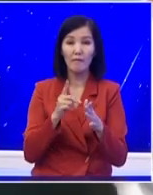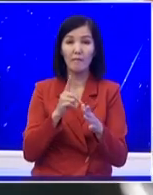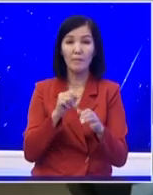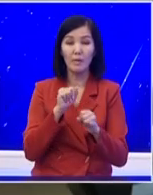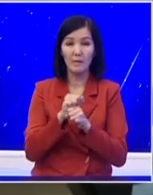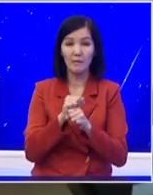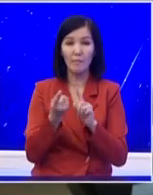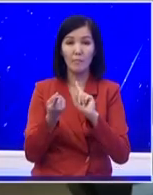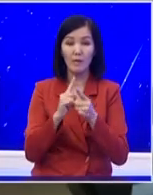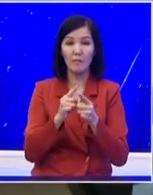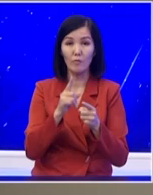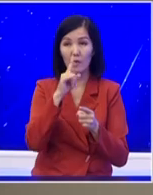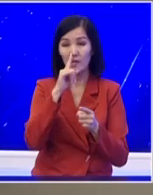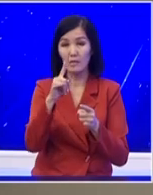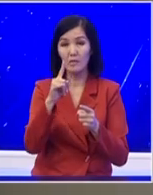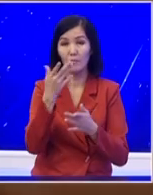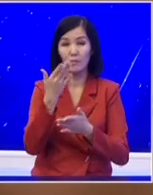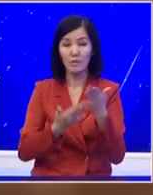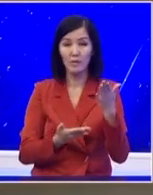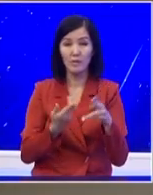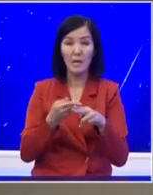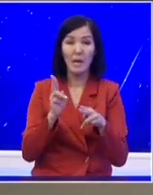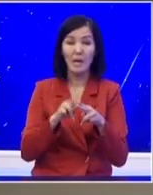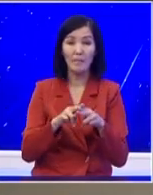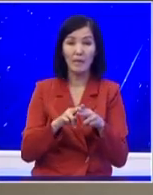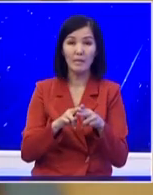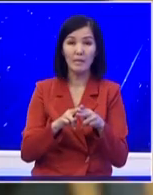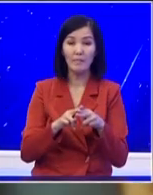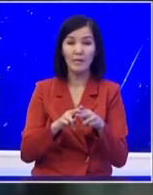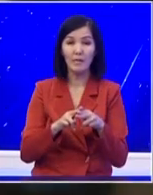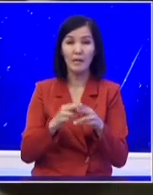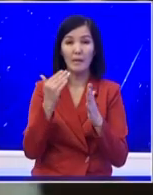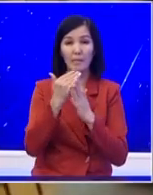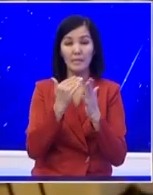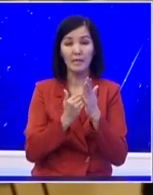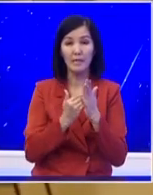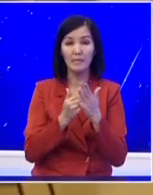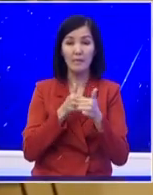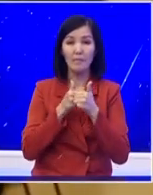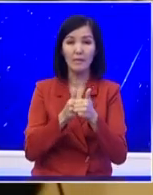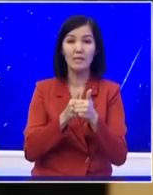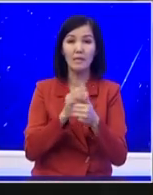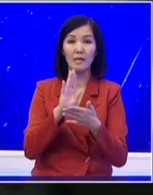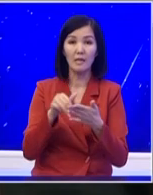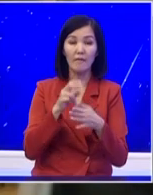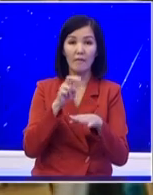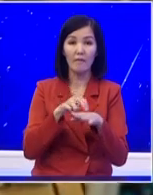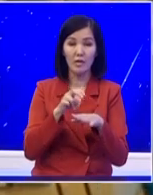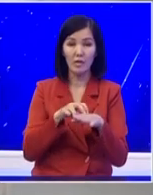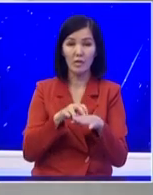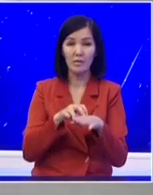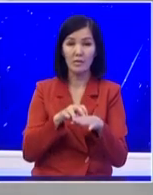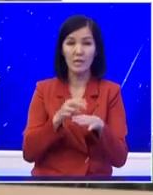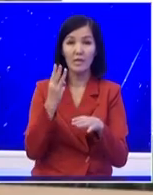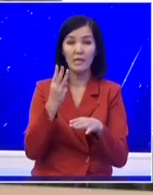и переведены на дистанционную консультацию. Об этом гласит один из пунктов постановления заместителя главного санврача Алматинской области от